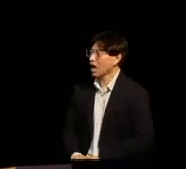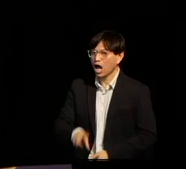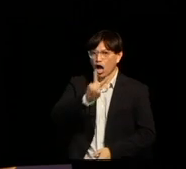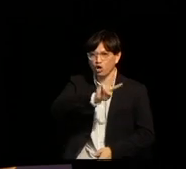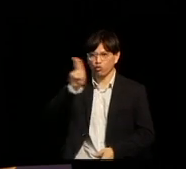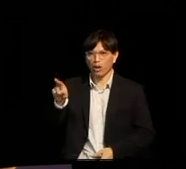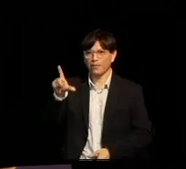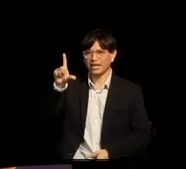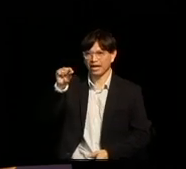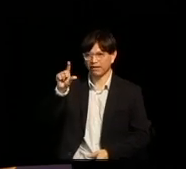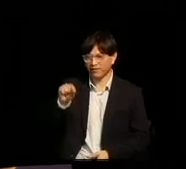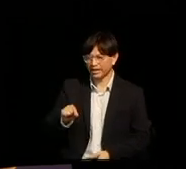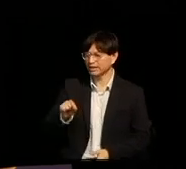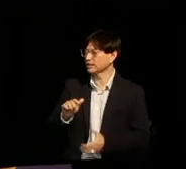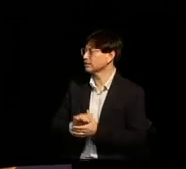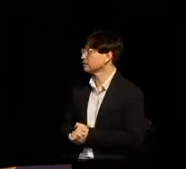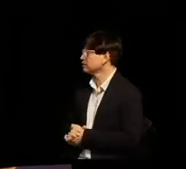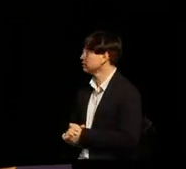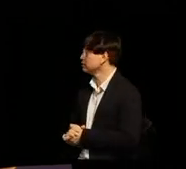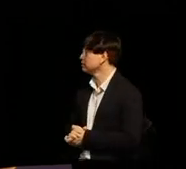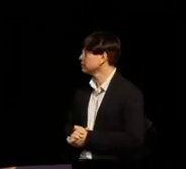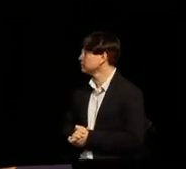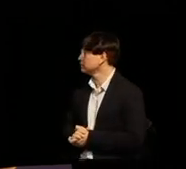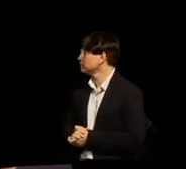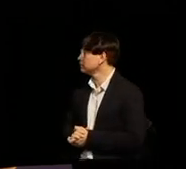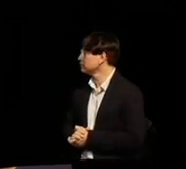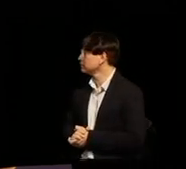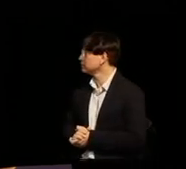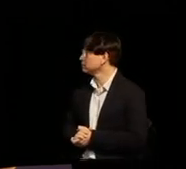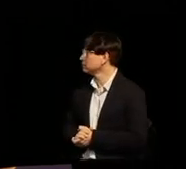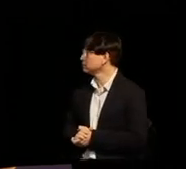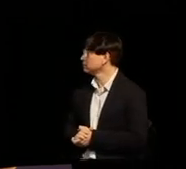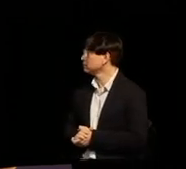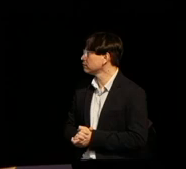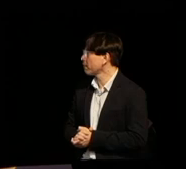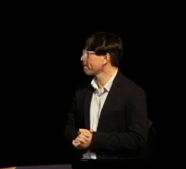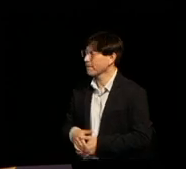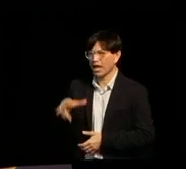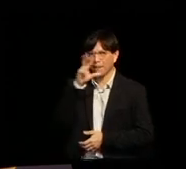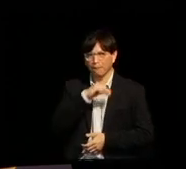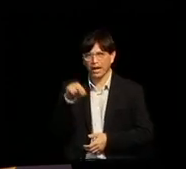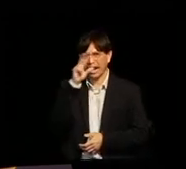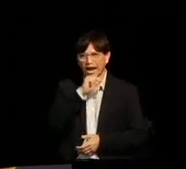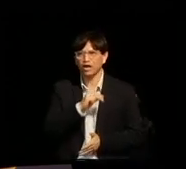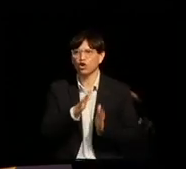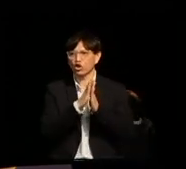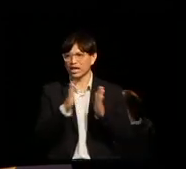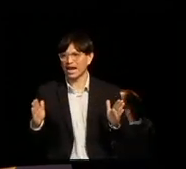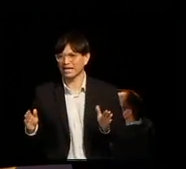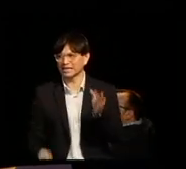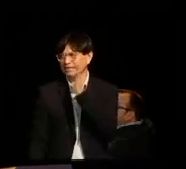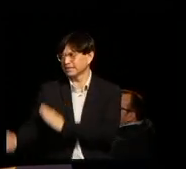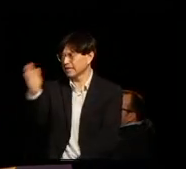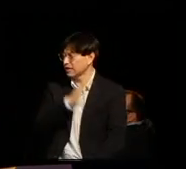Allora ci sono alcuni numeri alcuni paragrafi del direttorio per la catechesi che parlano della catechesi e della